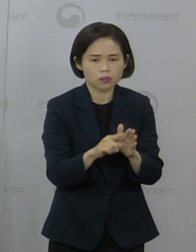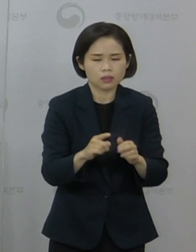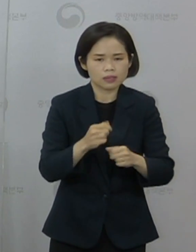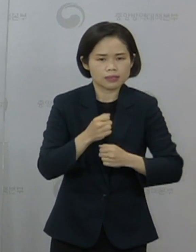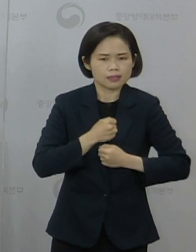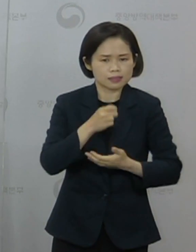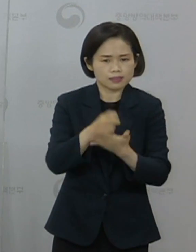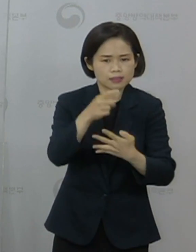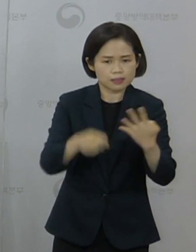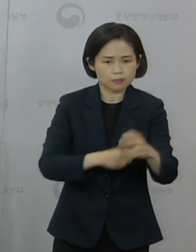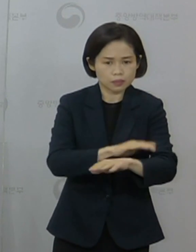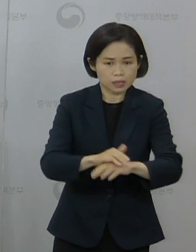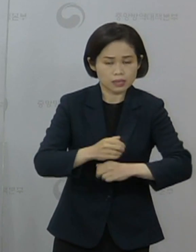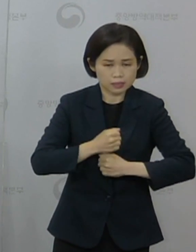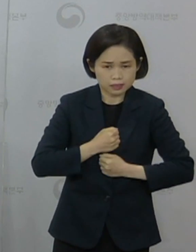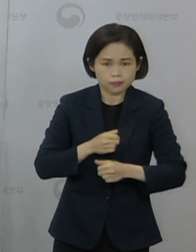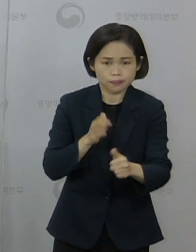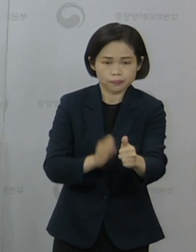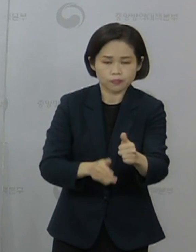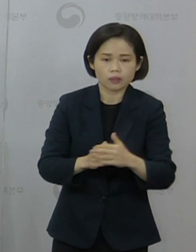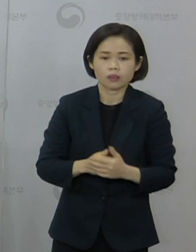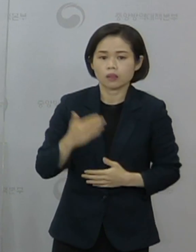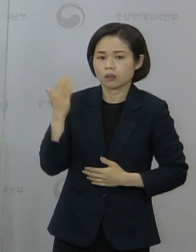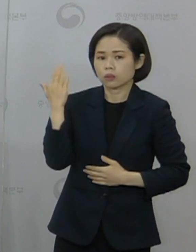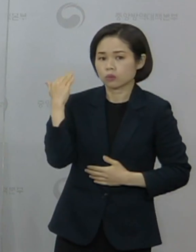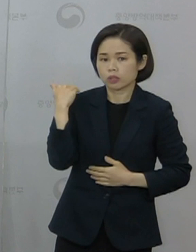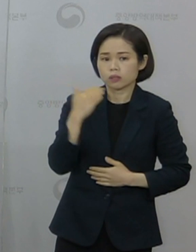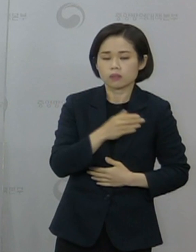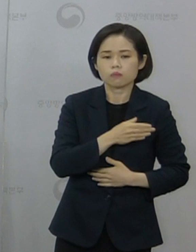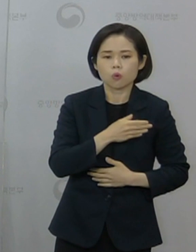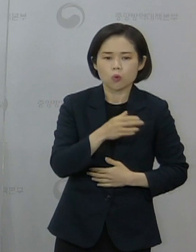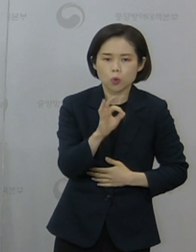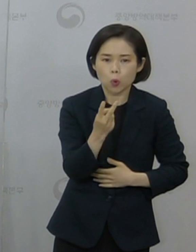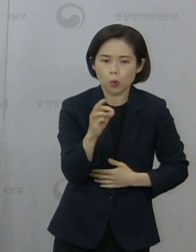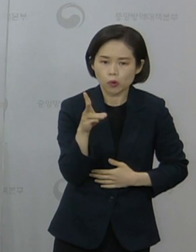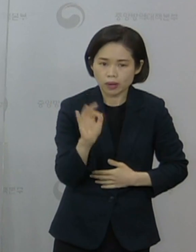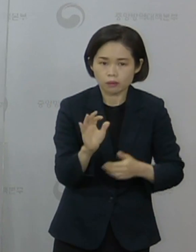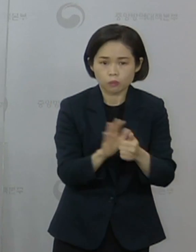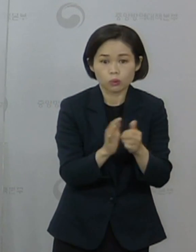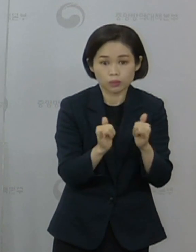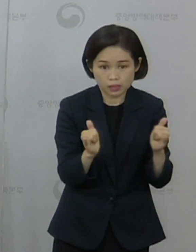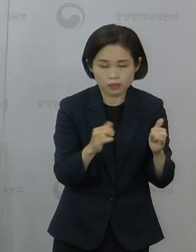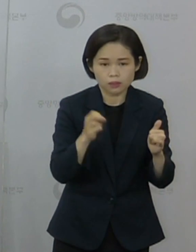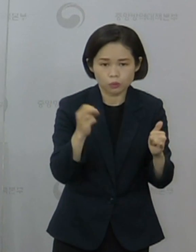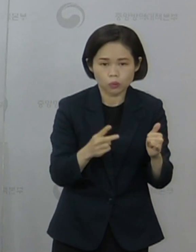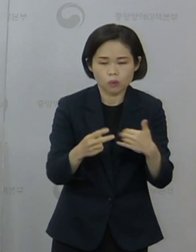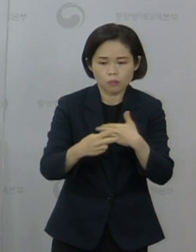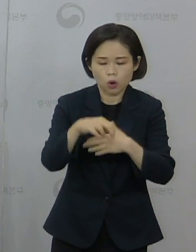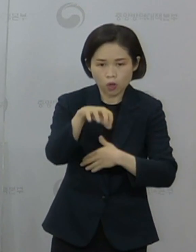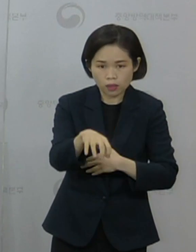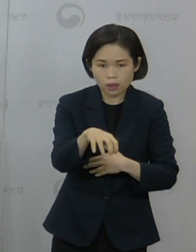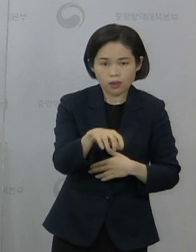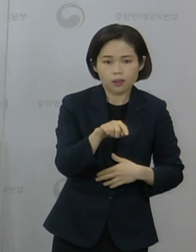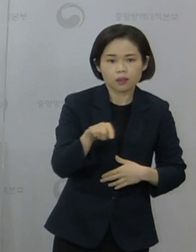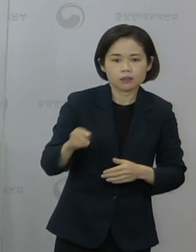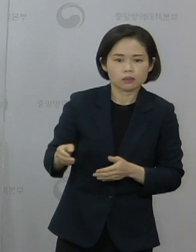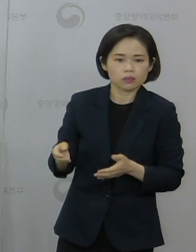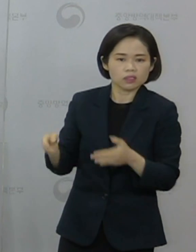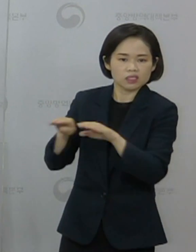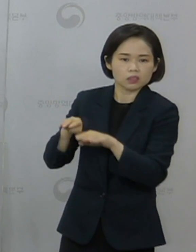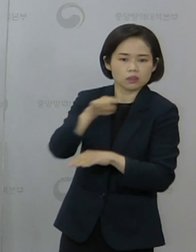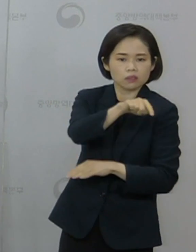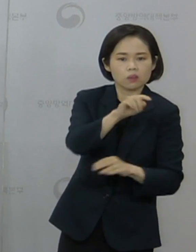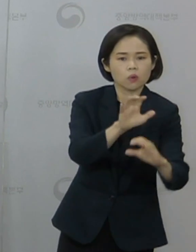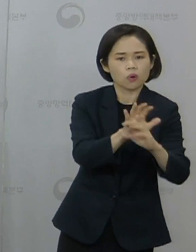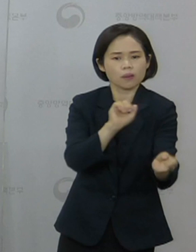요청 을 드립니다 특히 최근에는 요양보호사 1 아니면은 의료기기가 내 종사자를 통해서 시설 에 전파가 확인되는